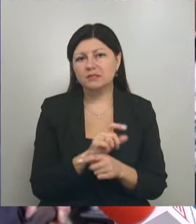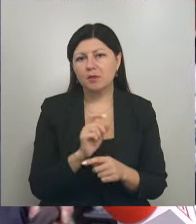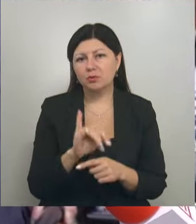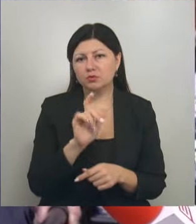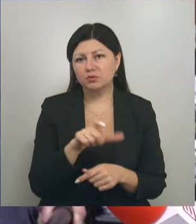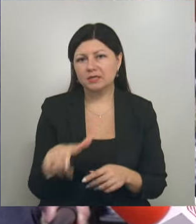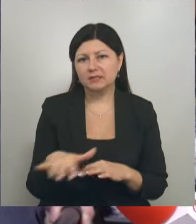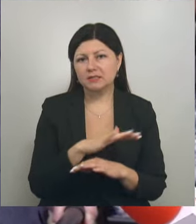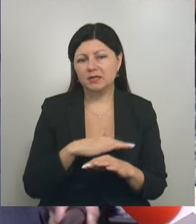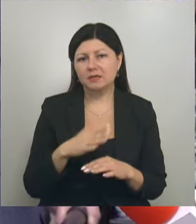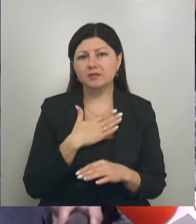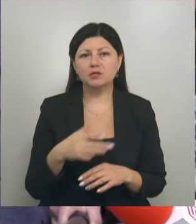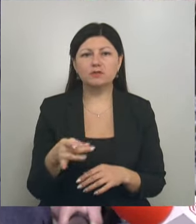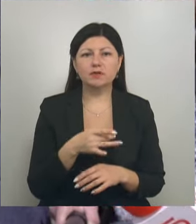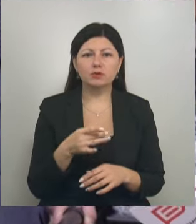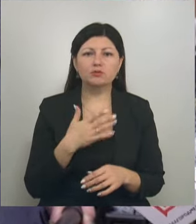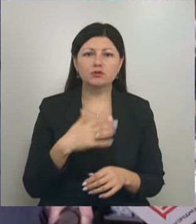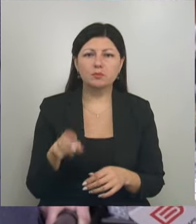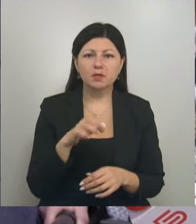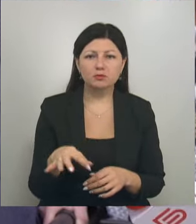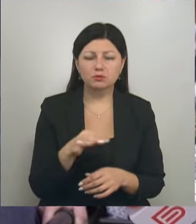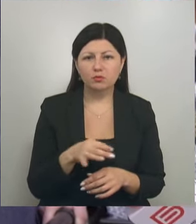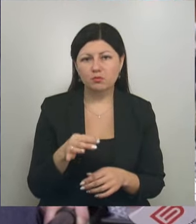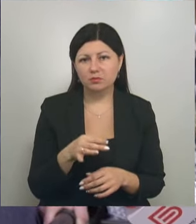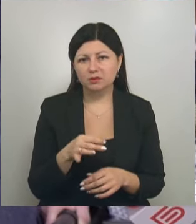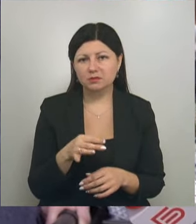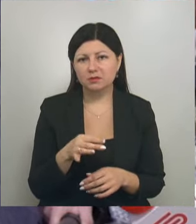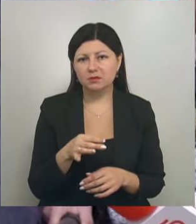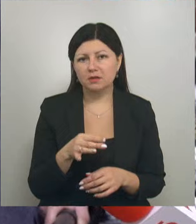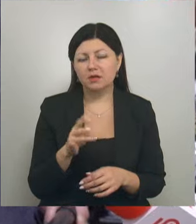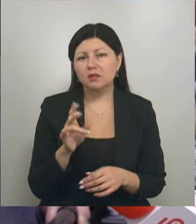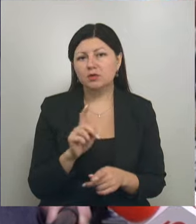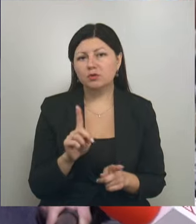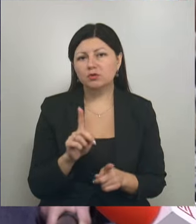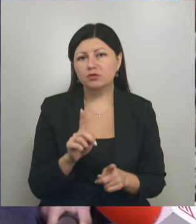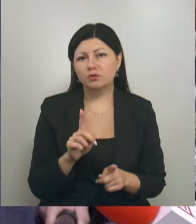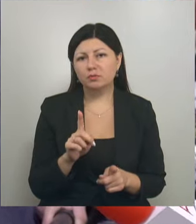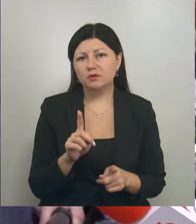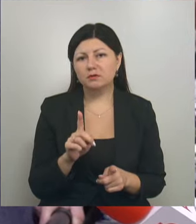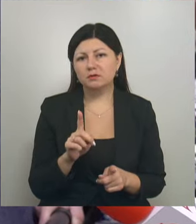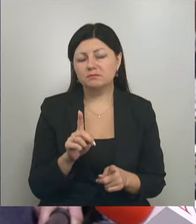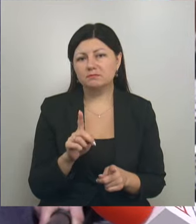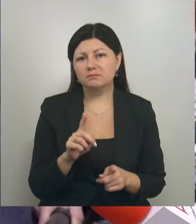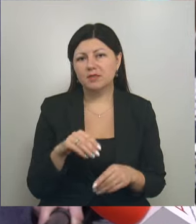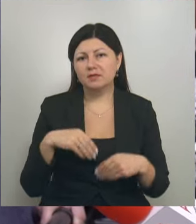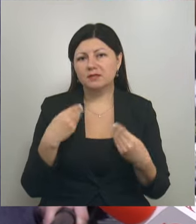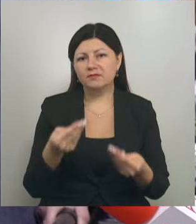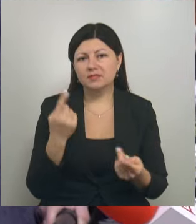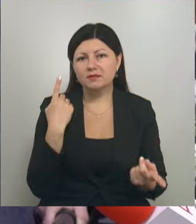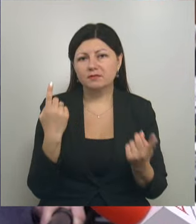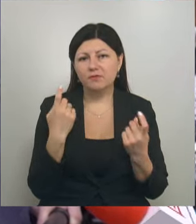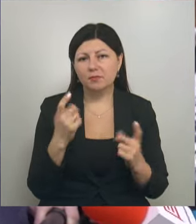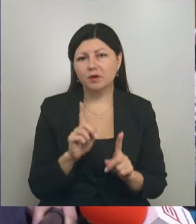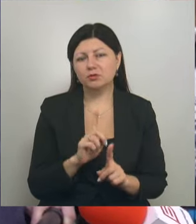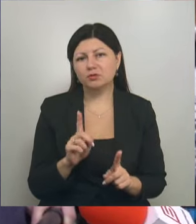населения нашего региона, нашей Белгородской области, на то, чтобы довести информацию,